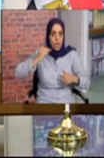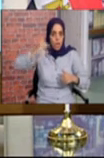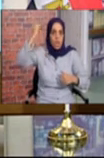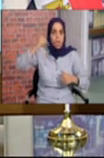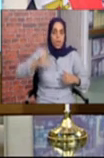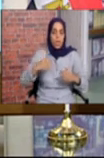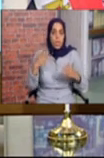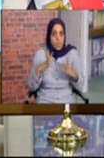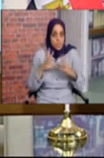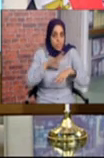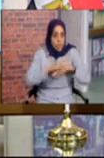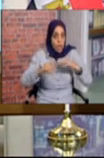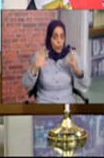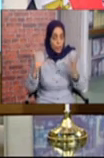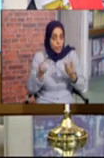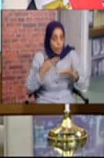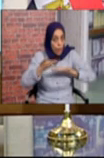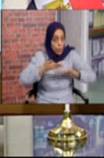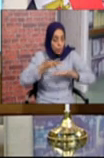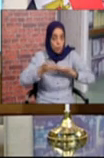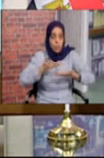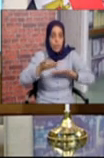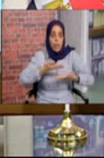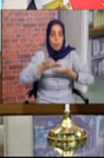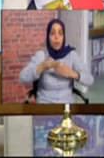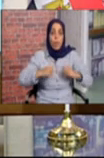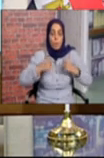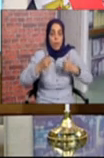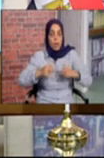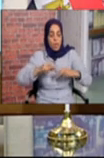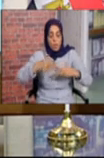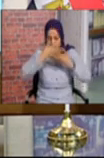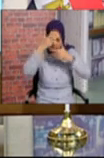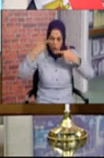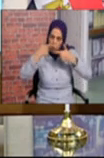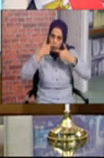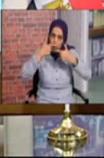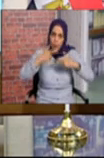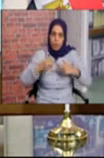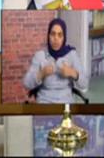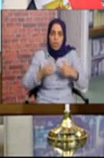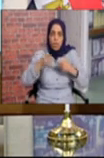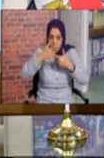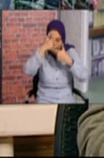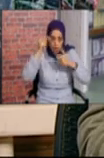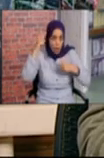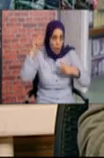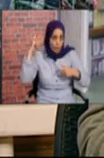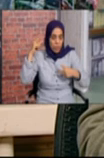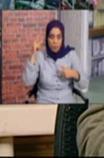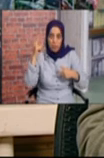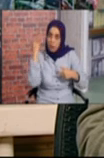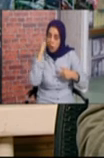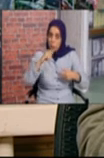كيف تتعامل من خلال التعامل مع الجبهات الإرهابية، اللي هو الفكر المتشتت، مش